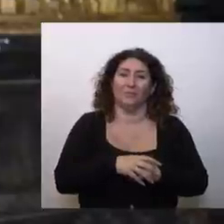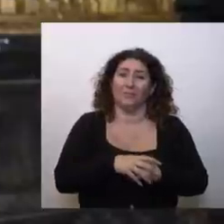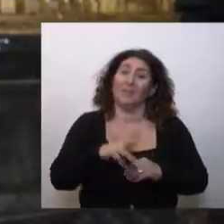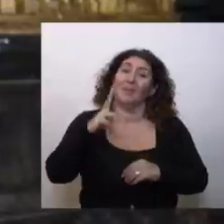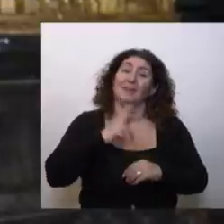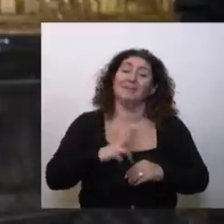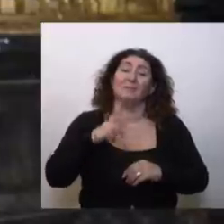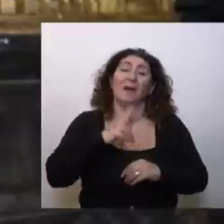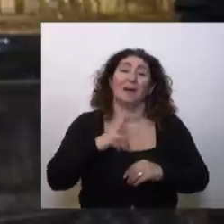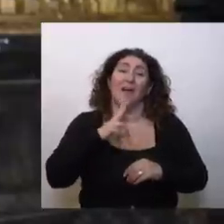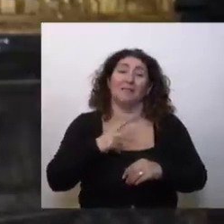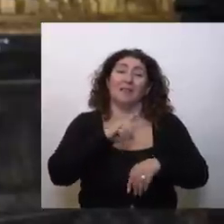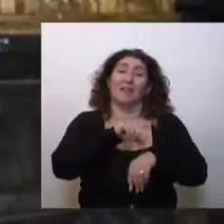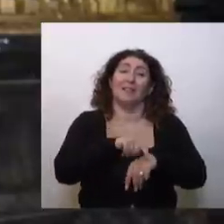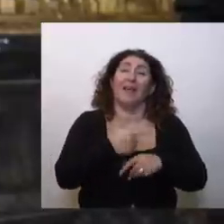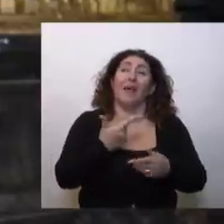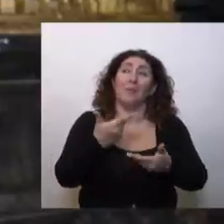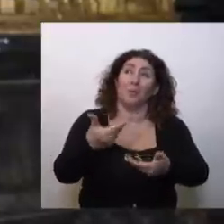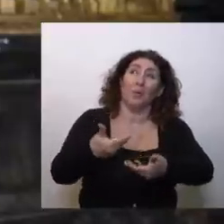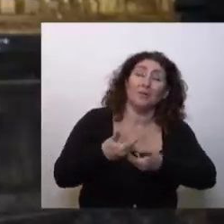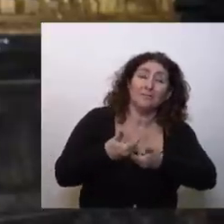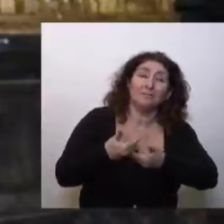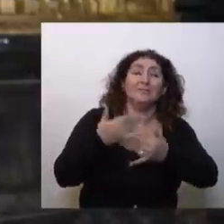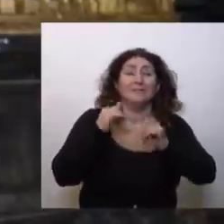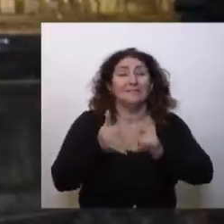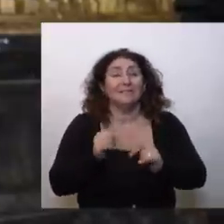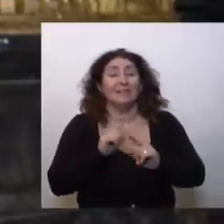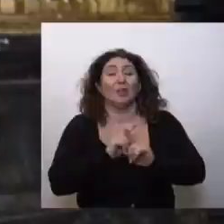favorevole e sfavorevole, sperare sempre.